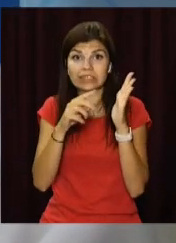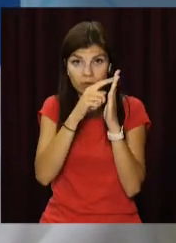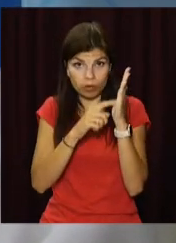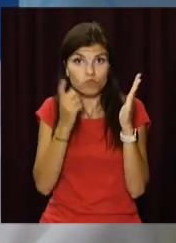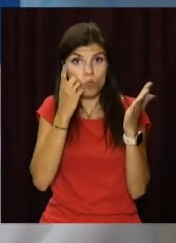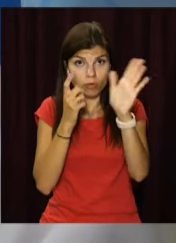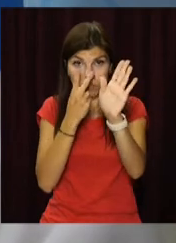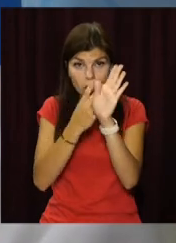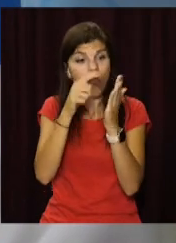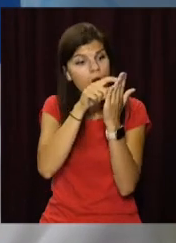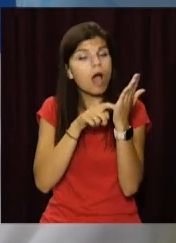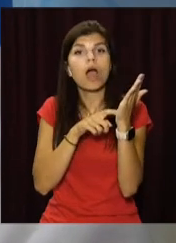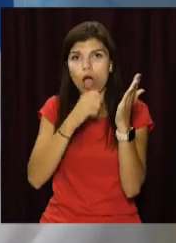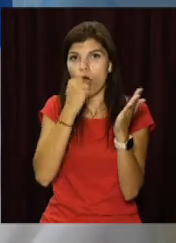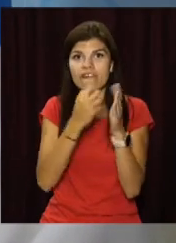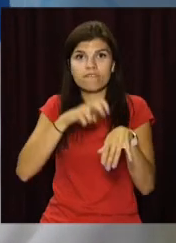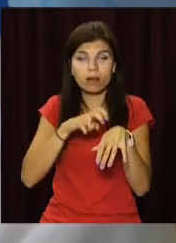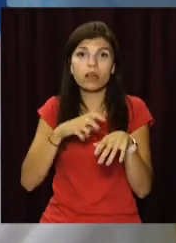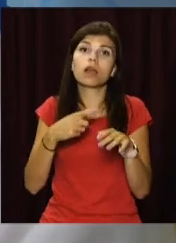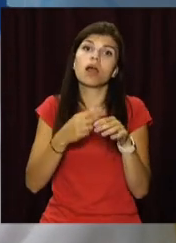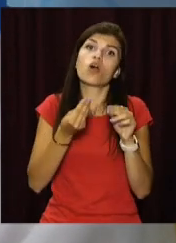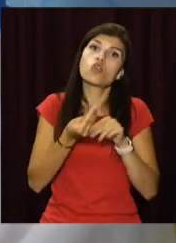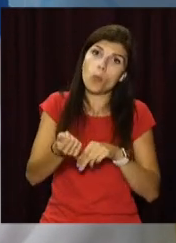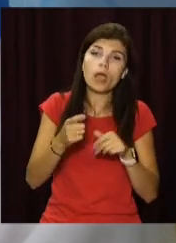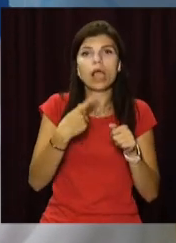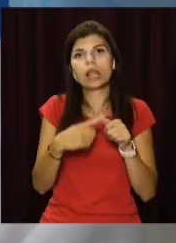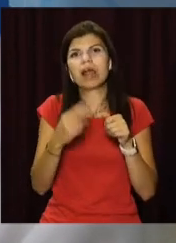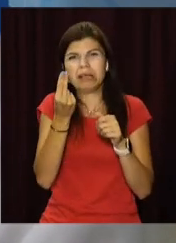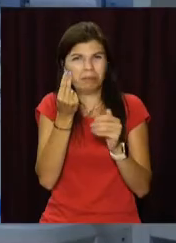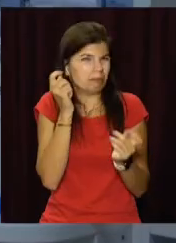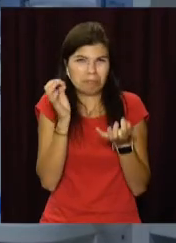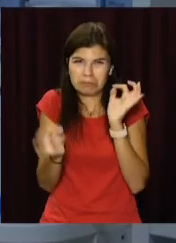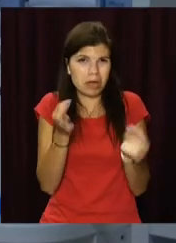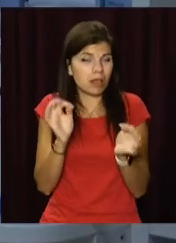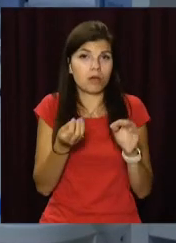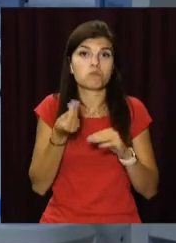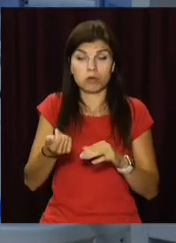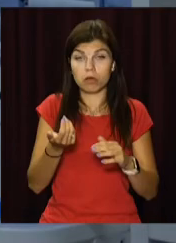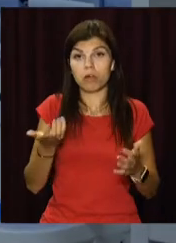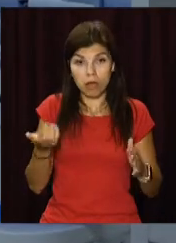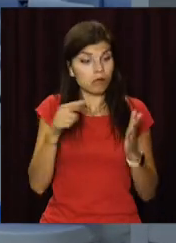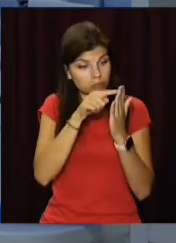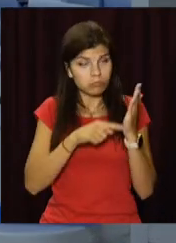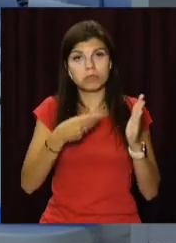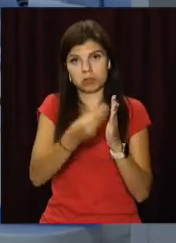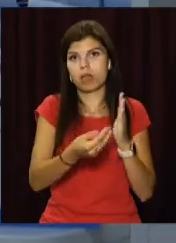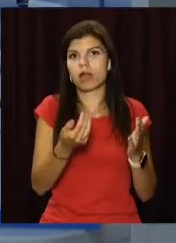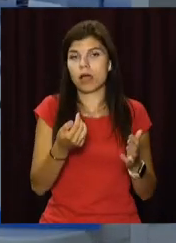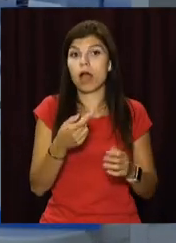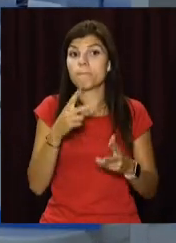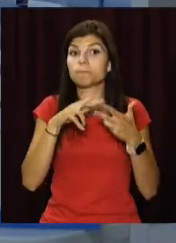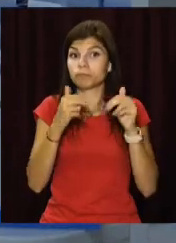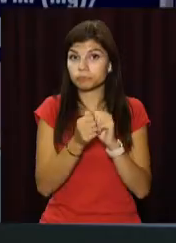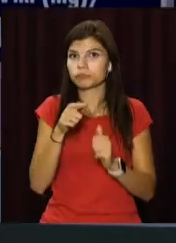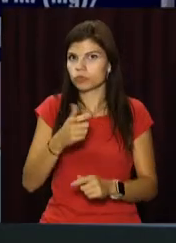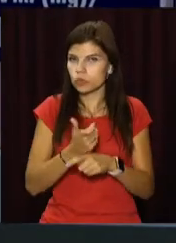відпускаємо препарати. З мінімальною доплатою або без доплати взагалі. А найголовніше, у комунальній аптеці Кам'янського ціни нижчі,